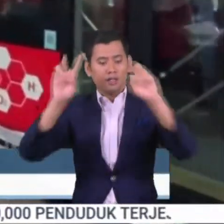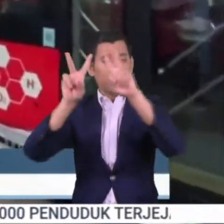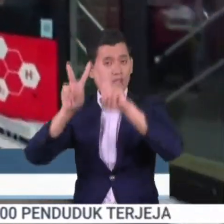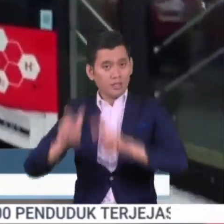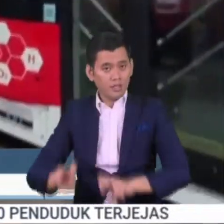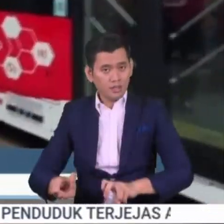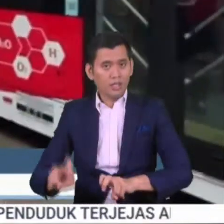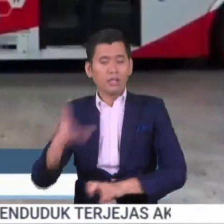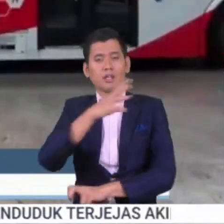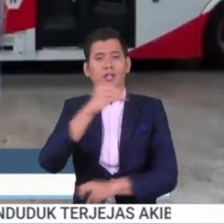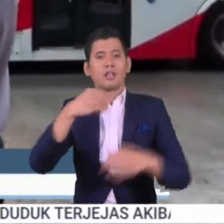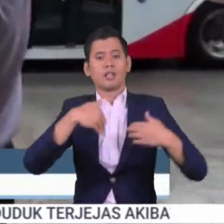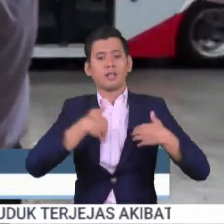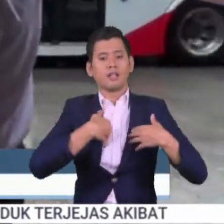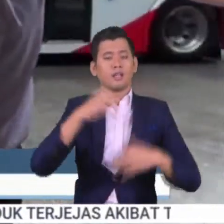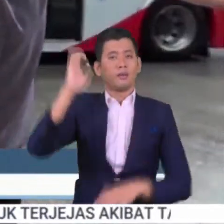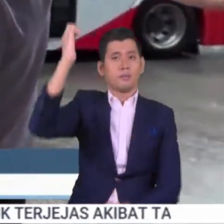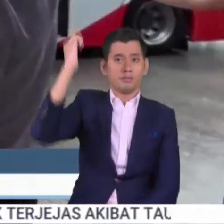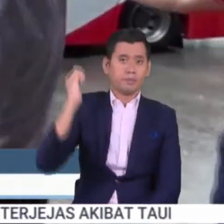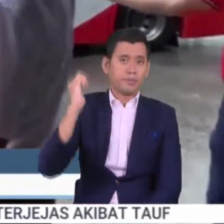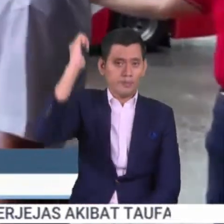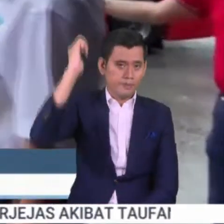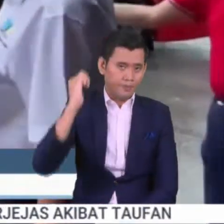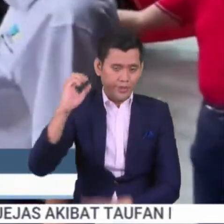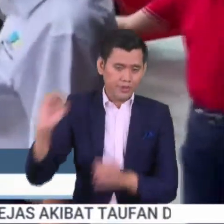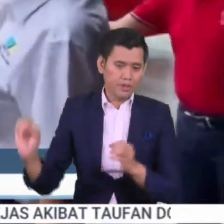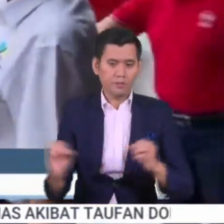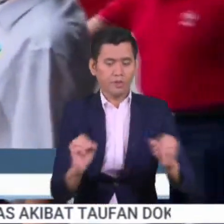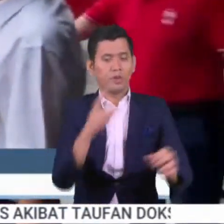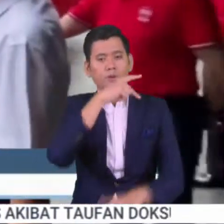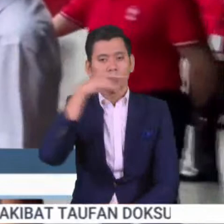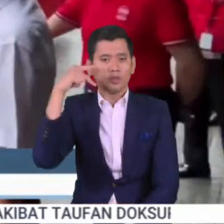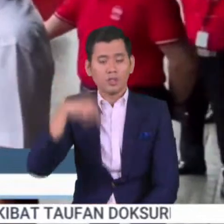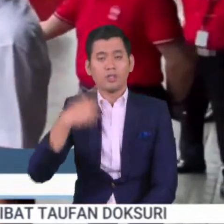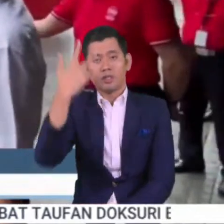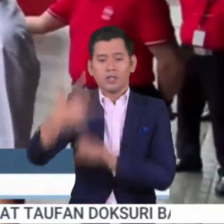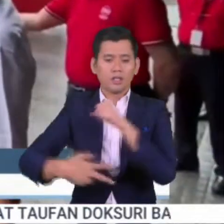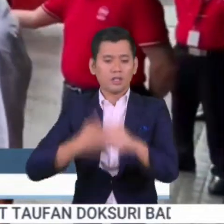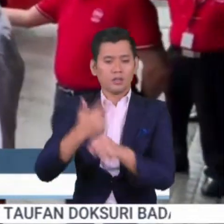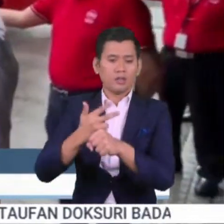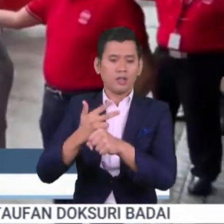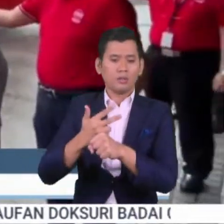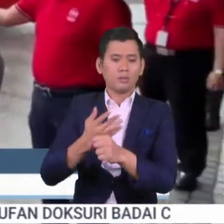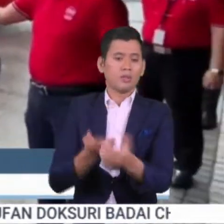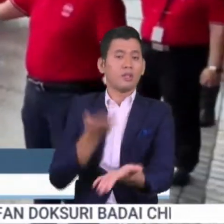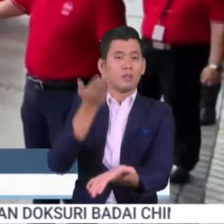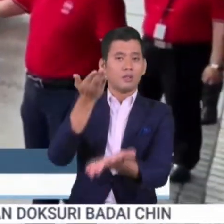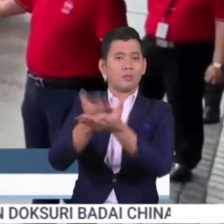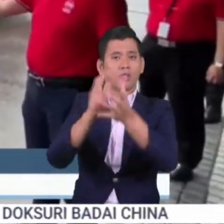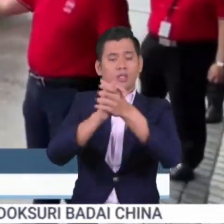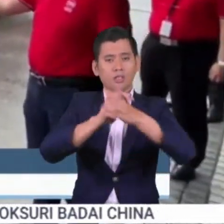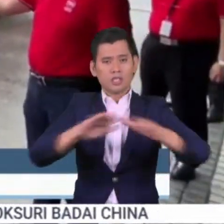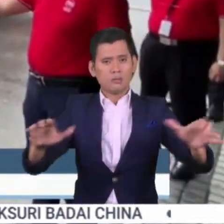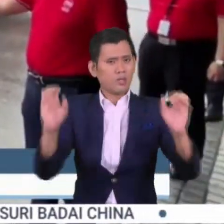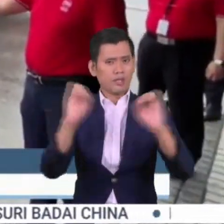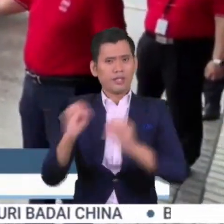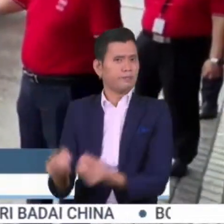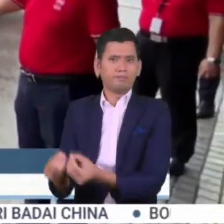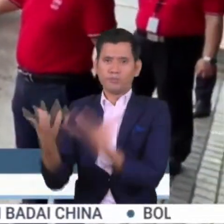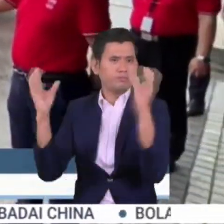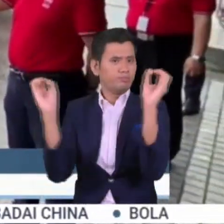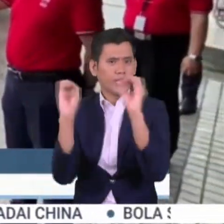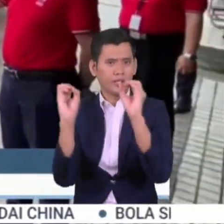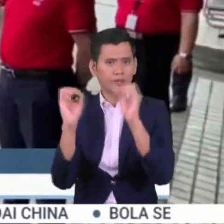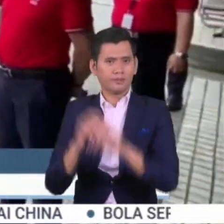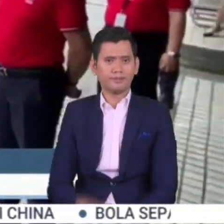kajian. Malah beberapa buah bas yang beroperasi di sekitar Kuching sejak 3 tahun lepas juga terbukti selamat dan tidak pernah meletup.